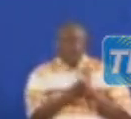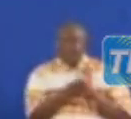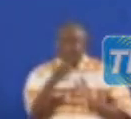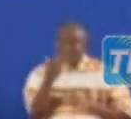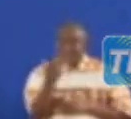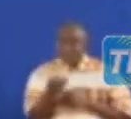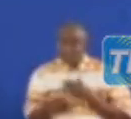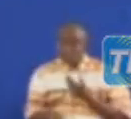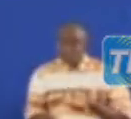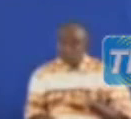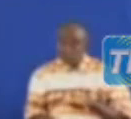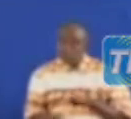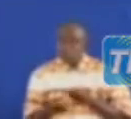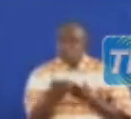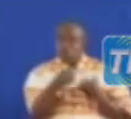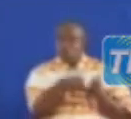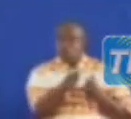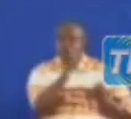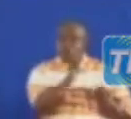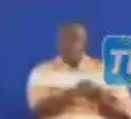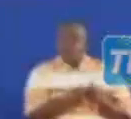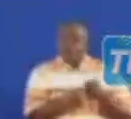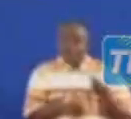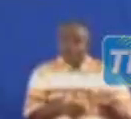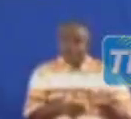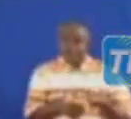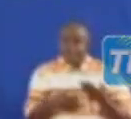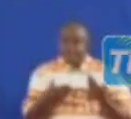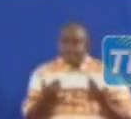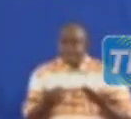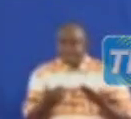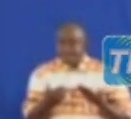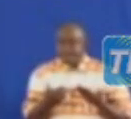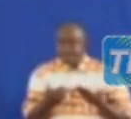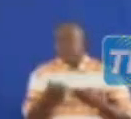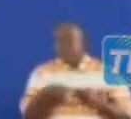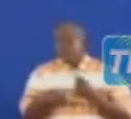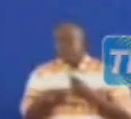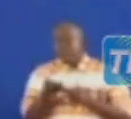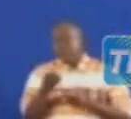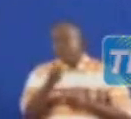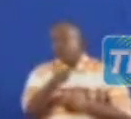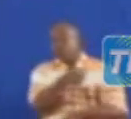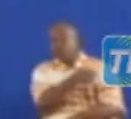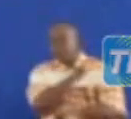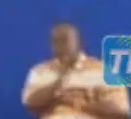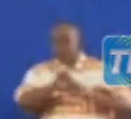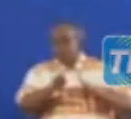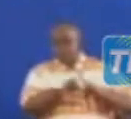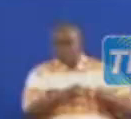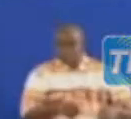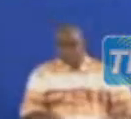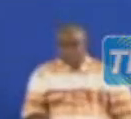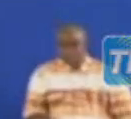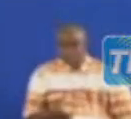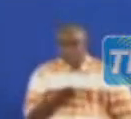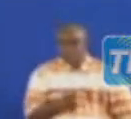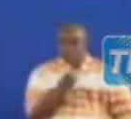11.95 ni kwa ajili ya ununuzi wa vifaa na vifaa tiba kwa zahanati. Shilingi